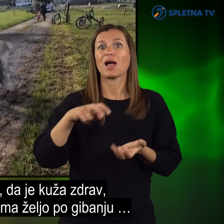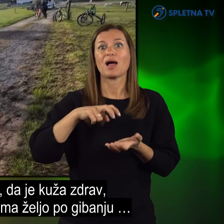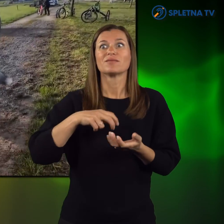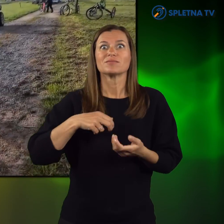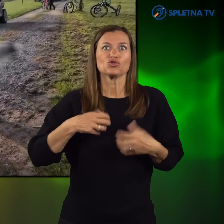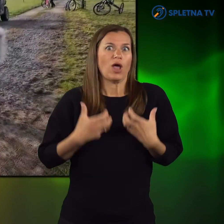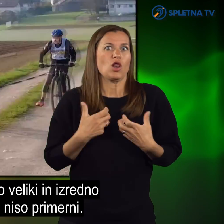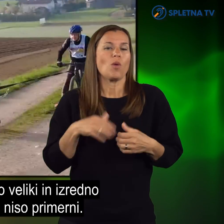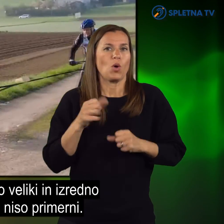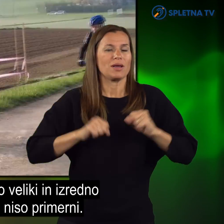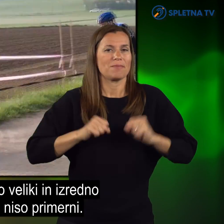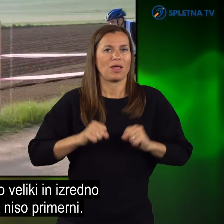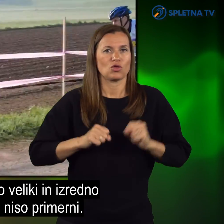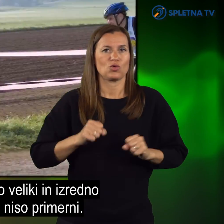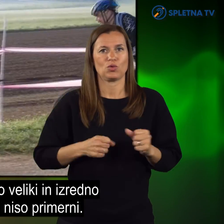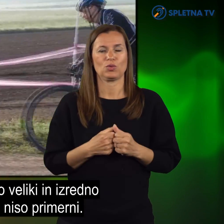po gibanju.